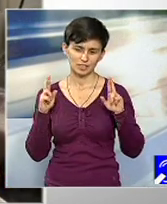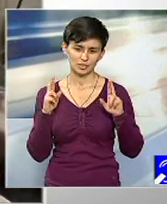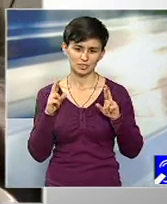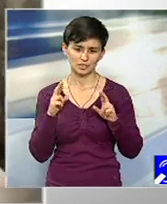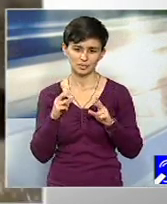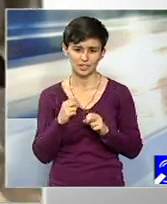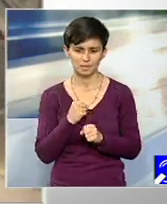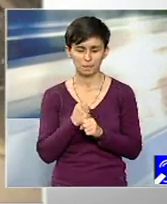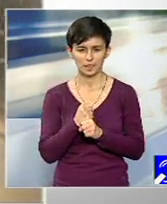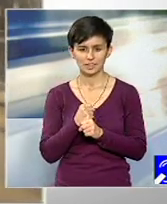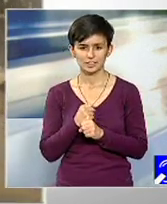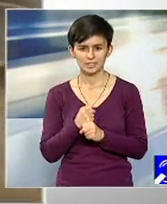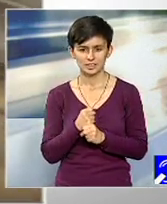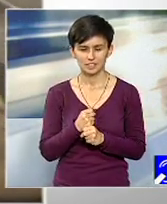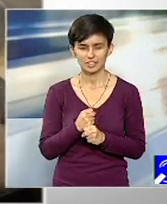Să